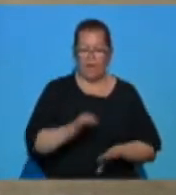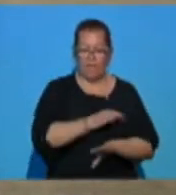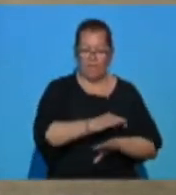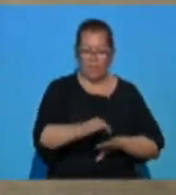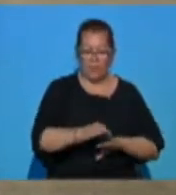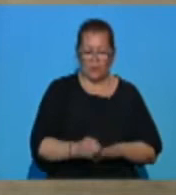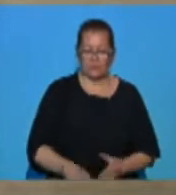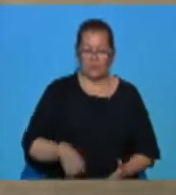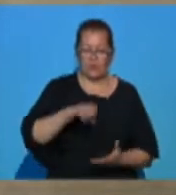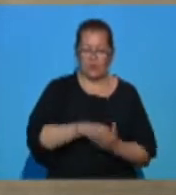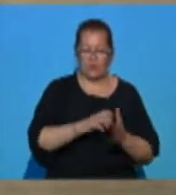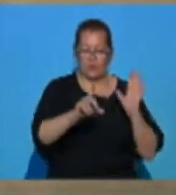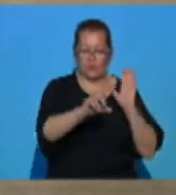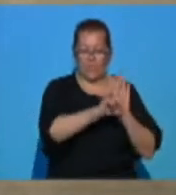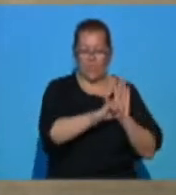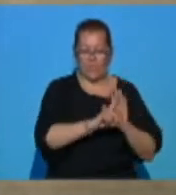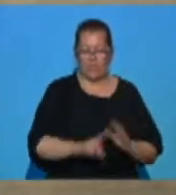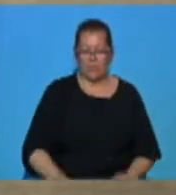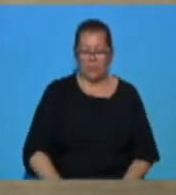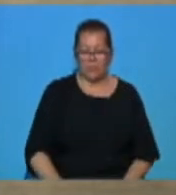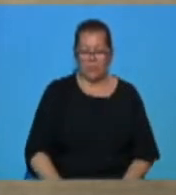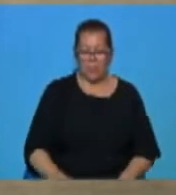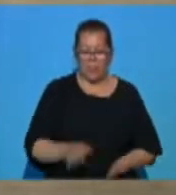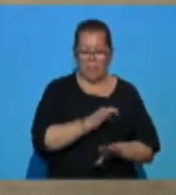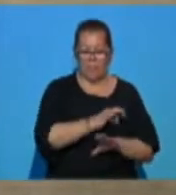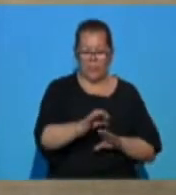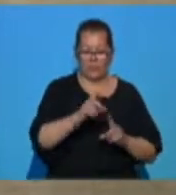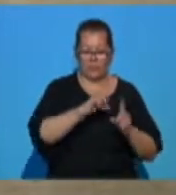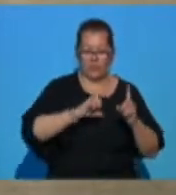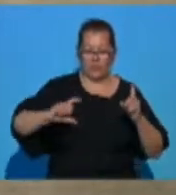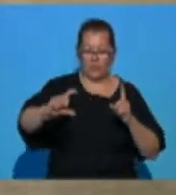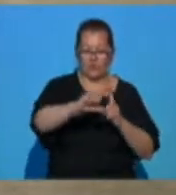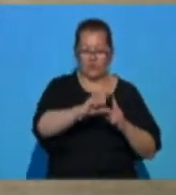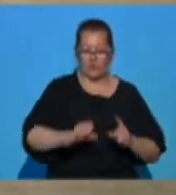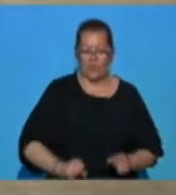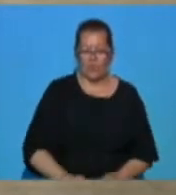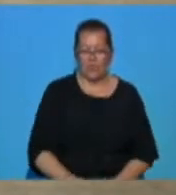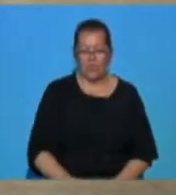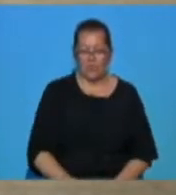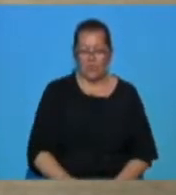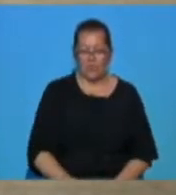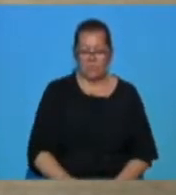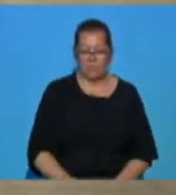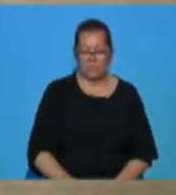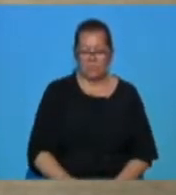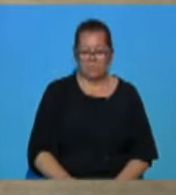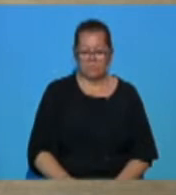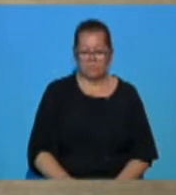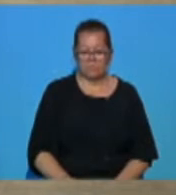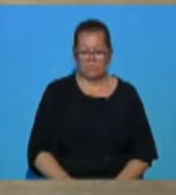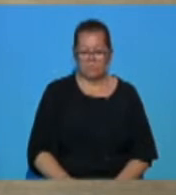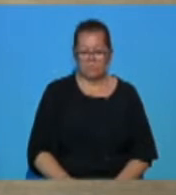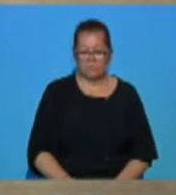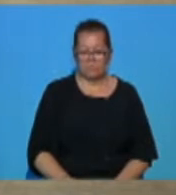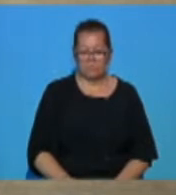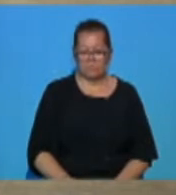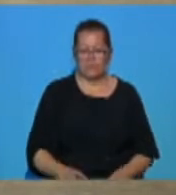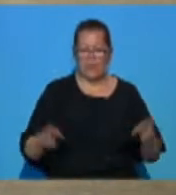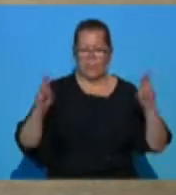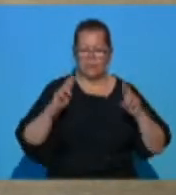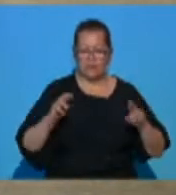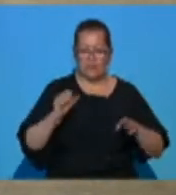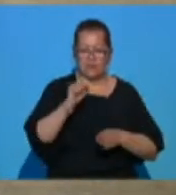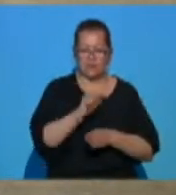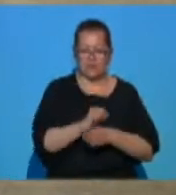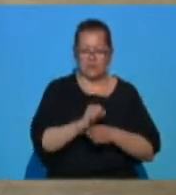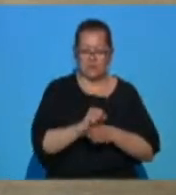până la capăt. Finanțarea proiectelor culturale este una dintre inițiativele legislative care intră, sper, săptămâna viitoare